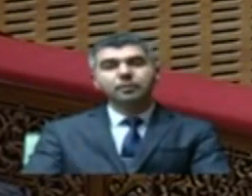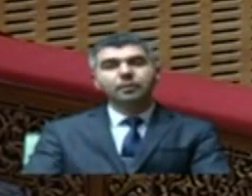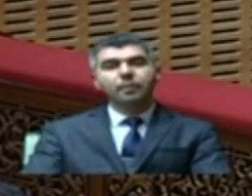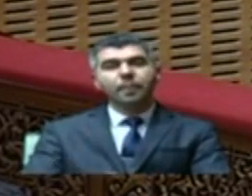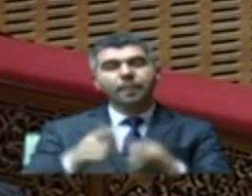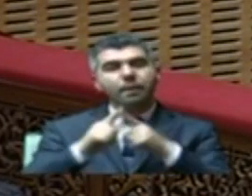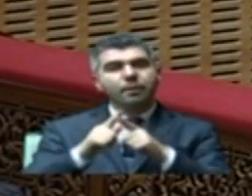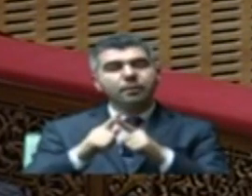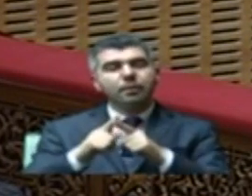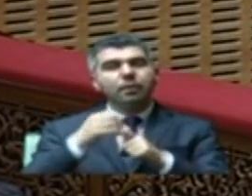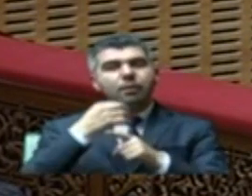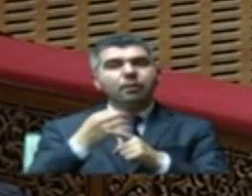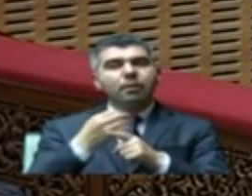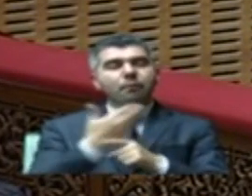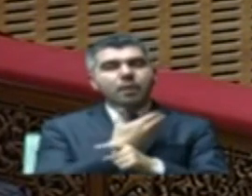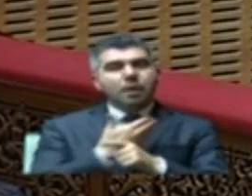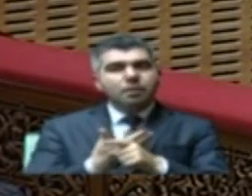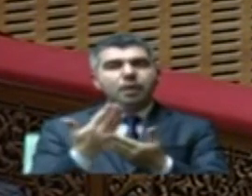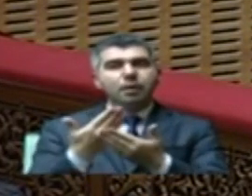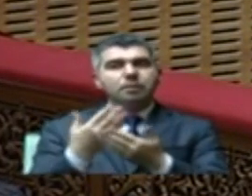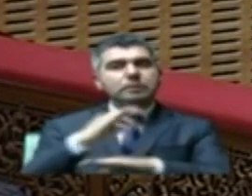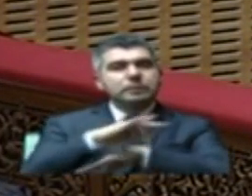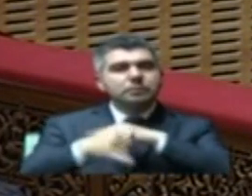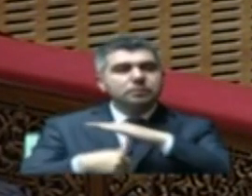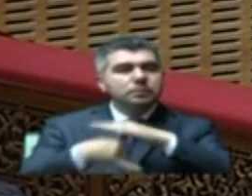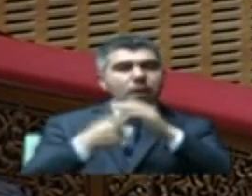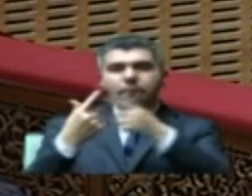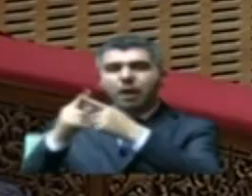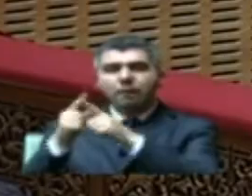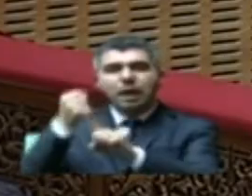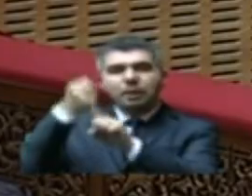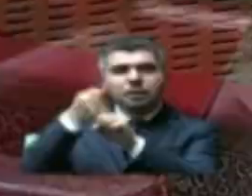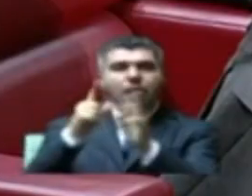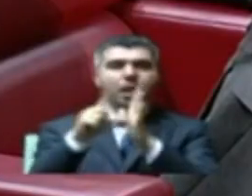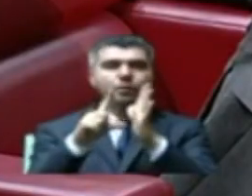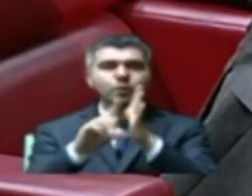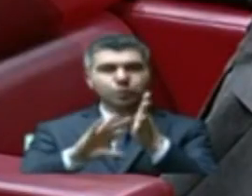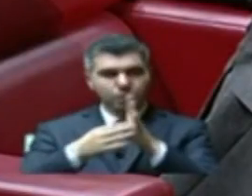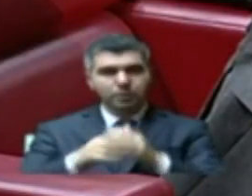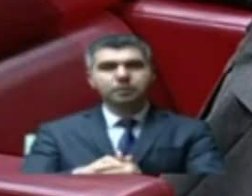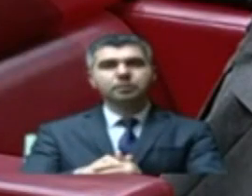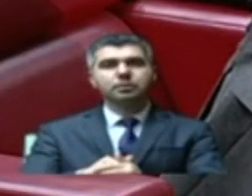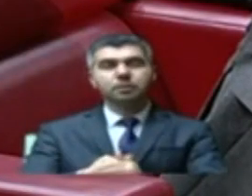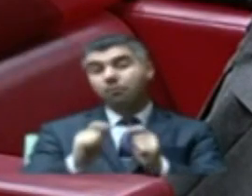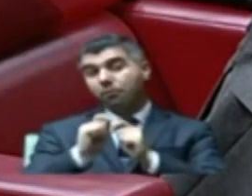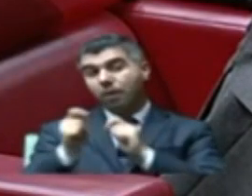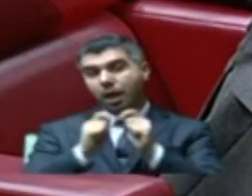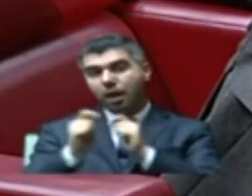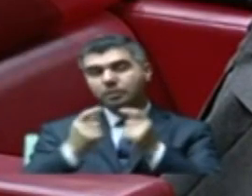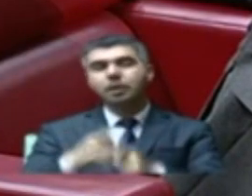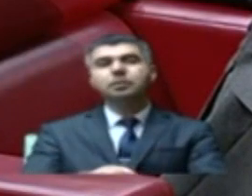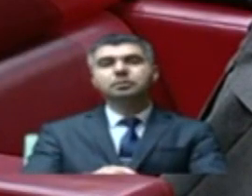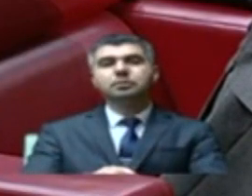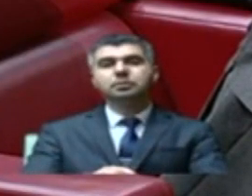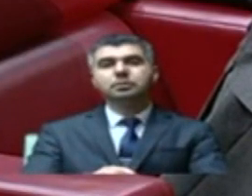غادي نقولوا الدور الاستشاري ديال هذا المجلس وكل المشاريع ديال القوانين كتناقش